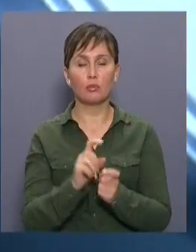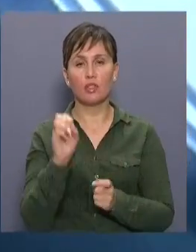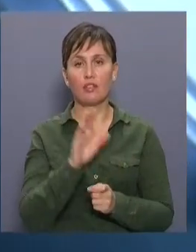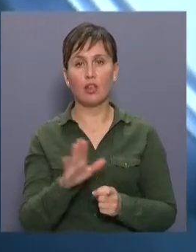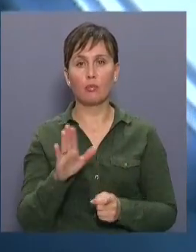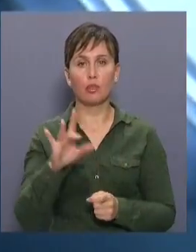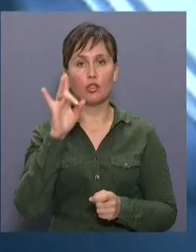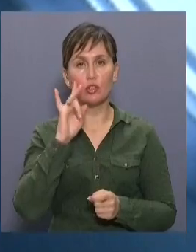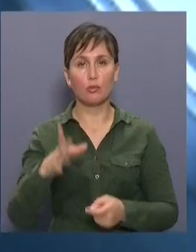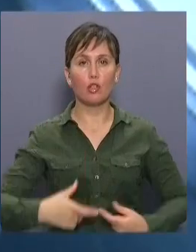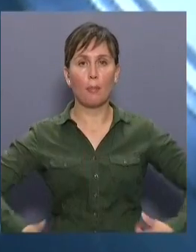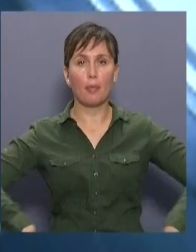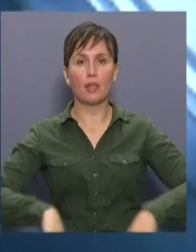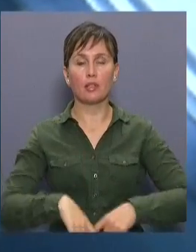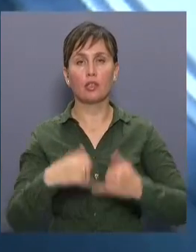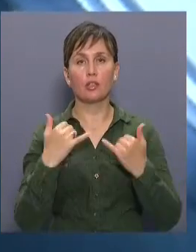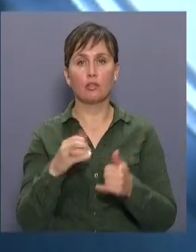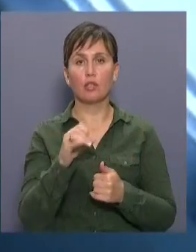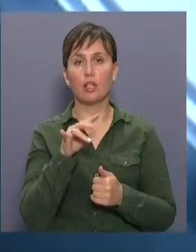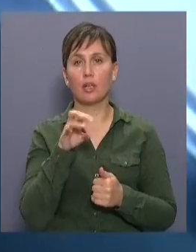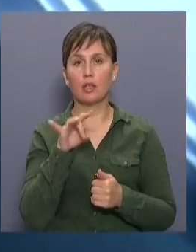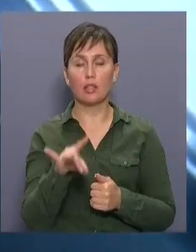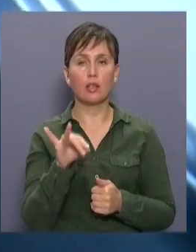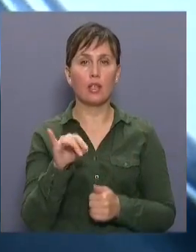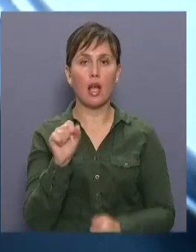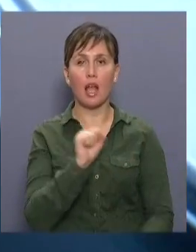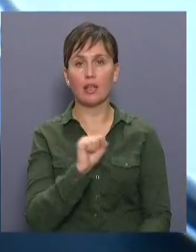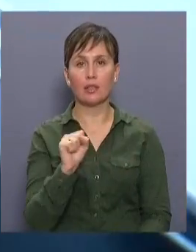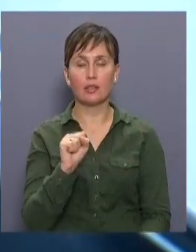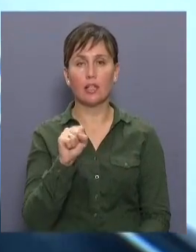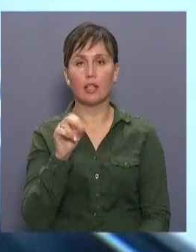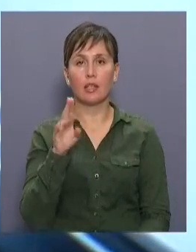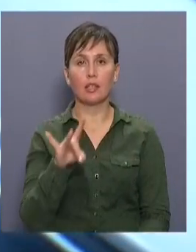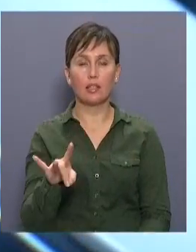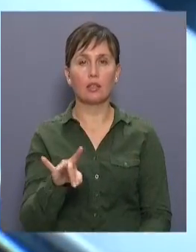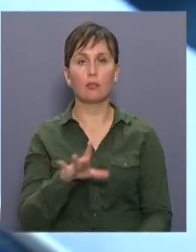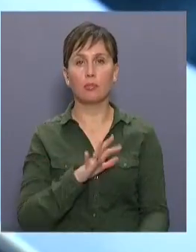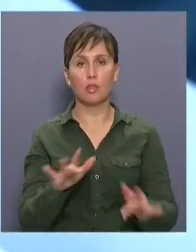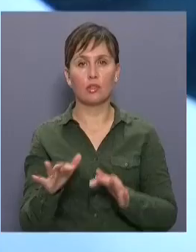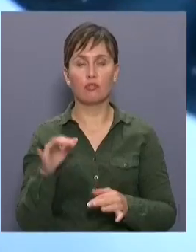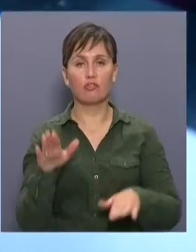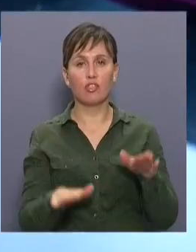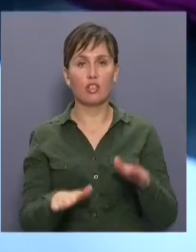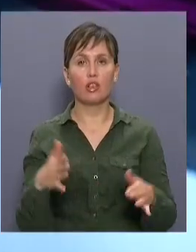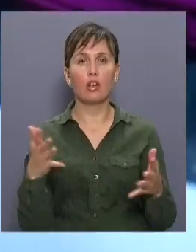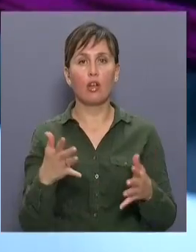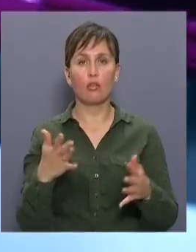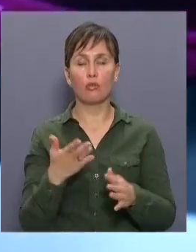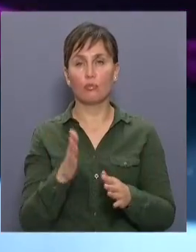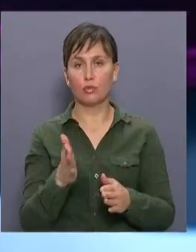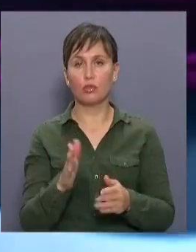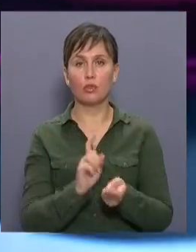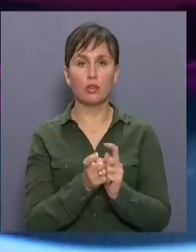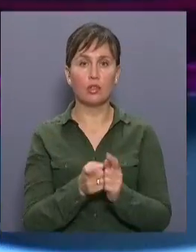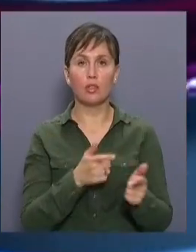европейские чемпионские пояса. Сегодня Ернар Ешенов и Александр Журавский прошли процедуру взвешивания. О том, каков настрой у казахстанцев,